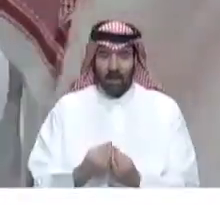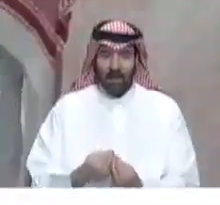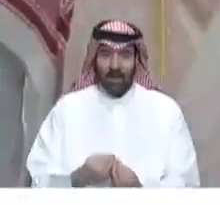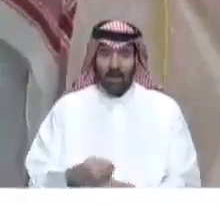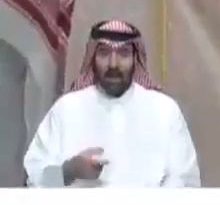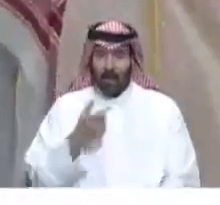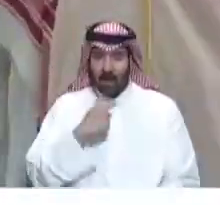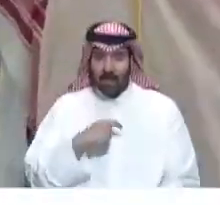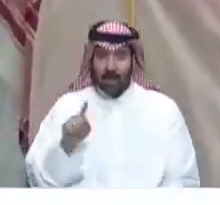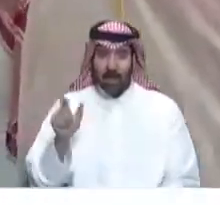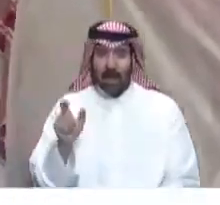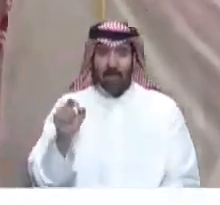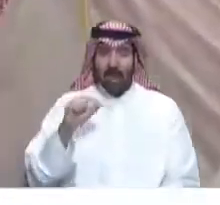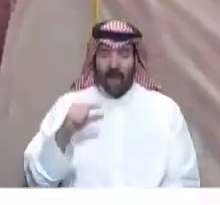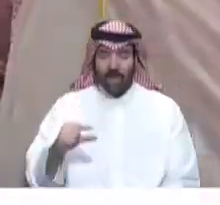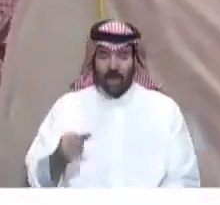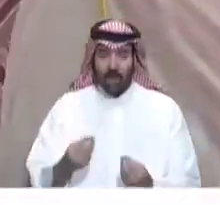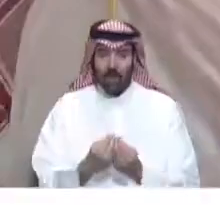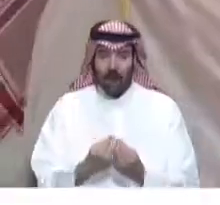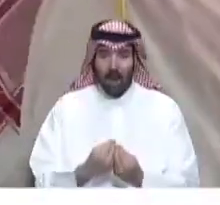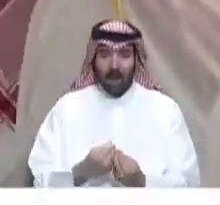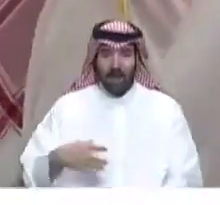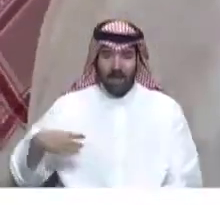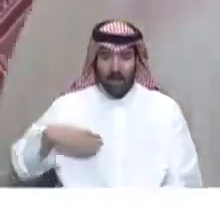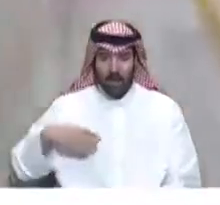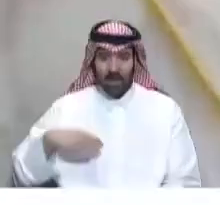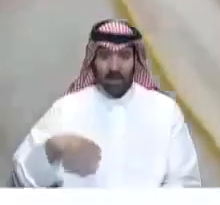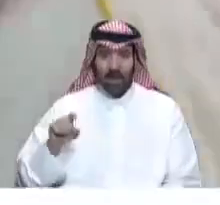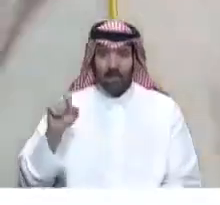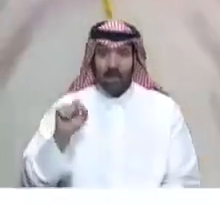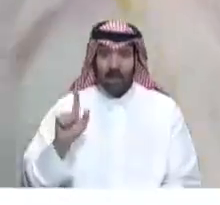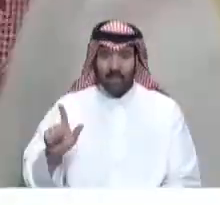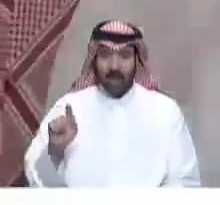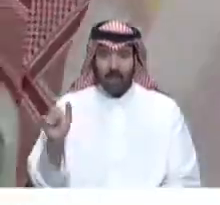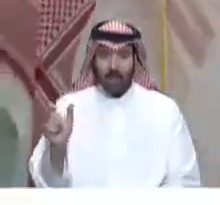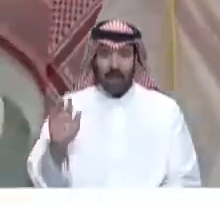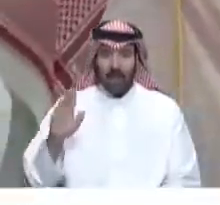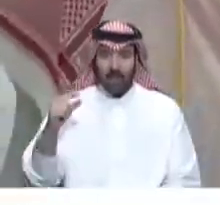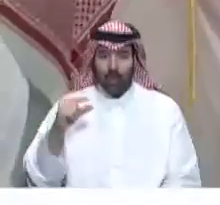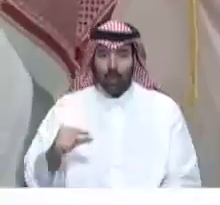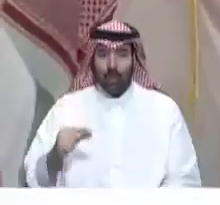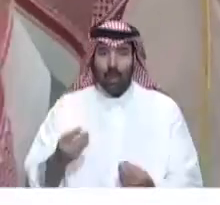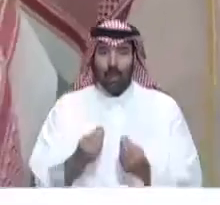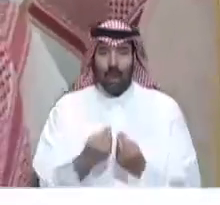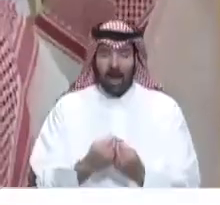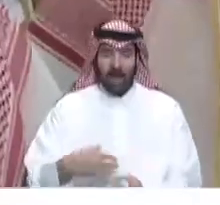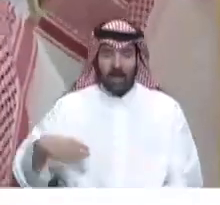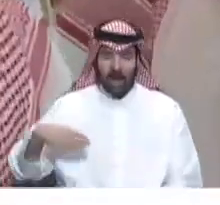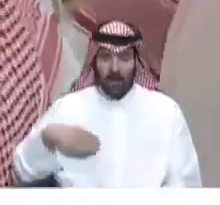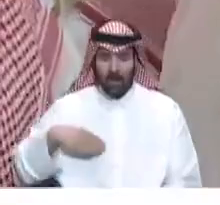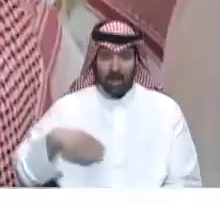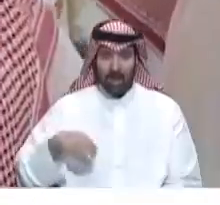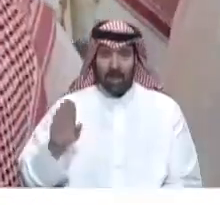عبد العزيز بن فهد بن عبد العزيز، وصاحب السمو الملكي الأمير فيصل بن سعود بن عبد الله بن فيصل، وصاحب